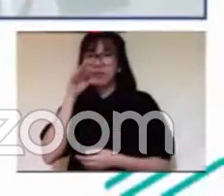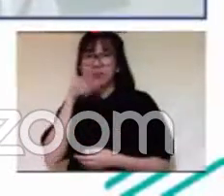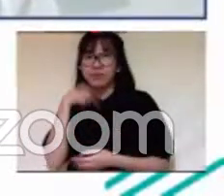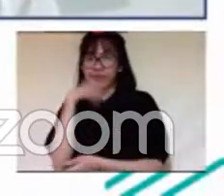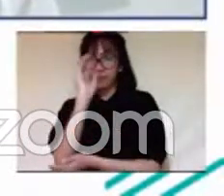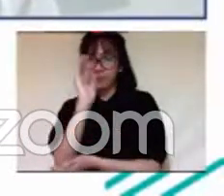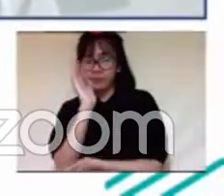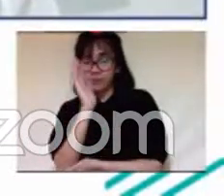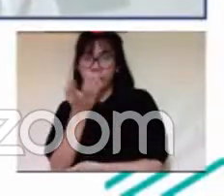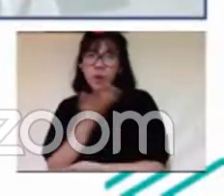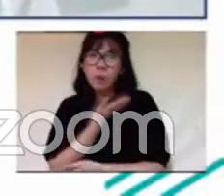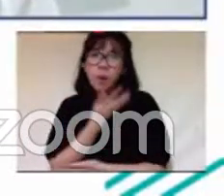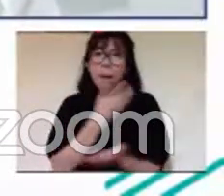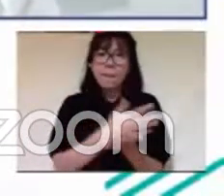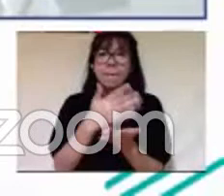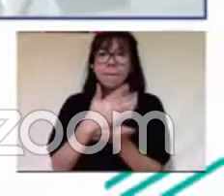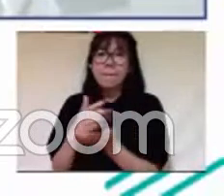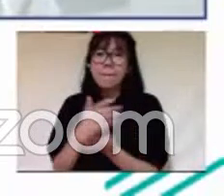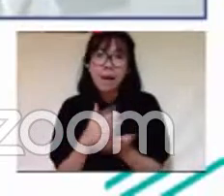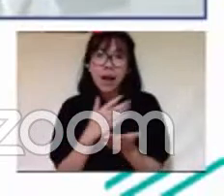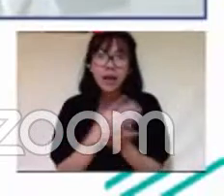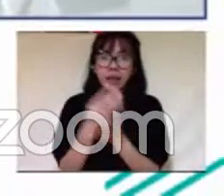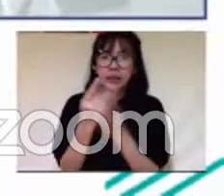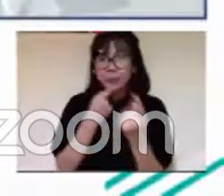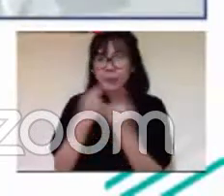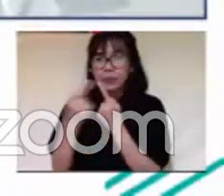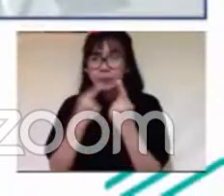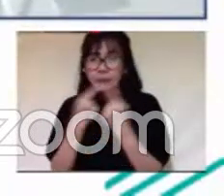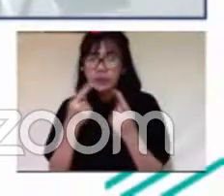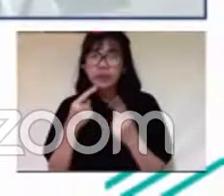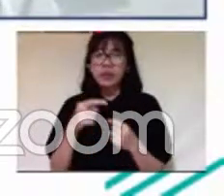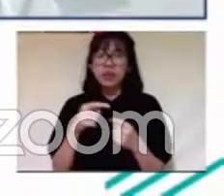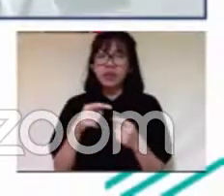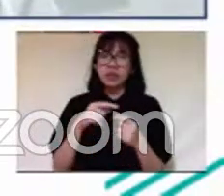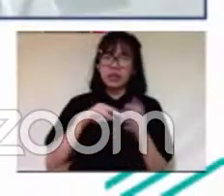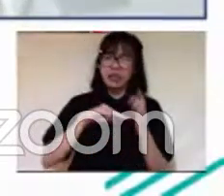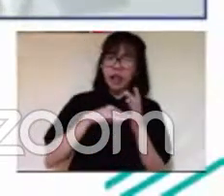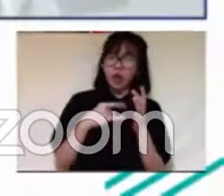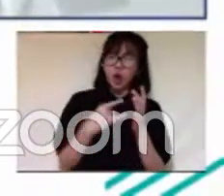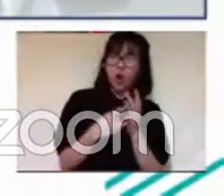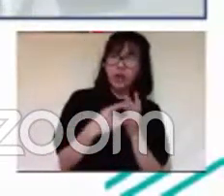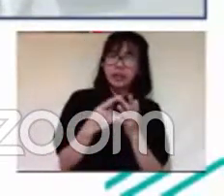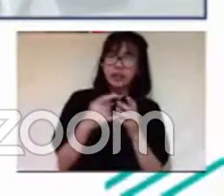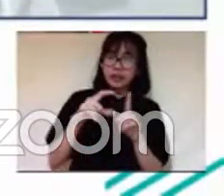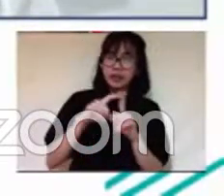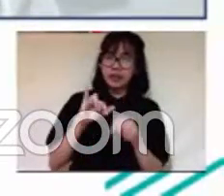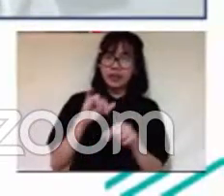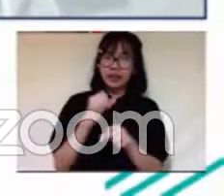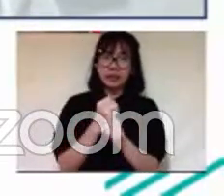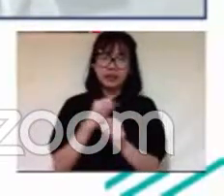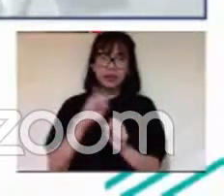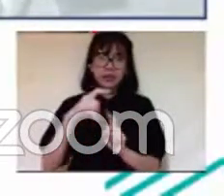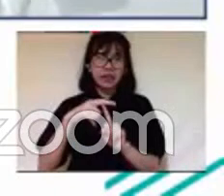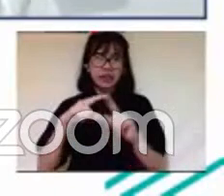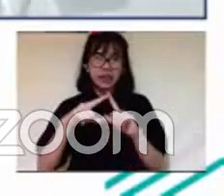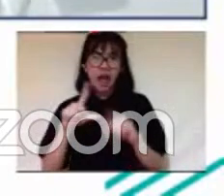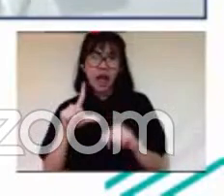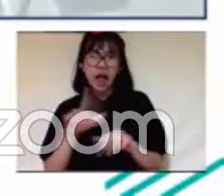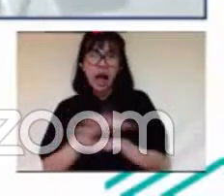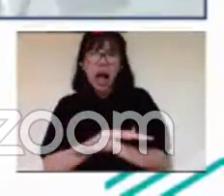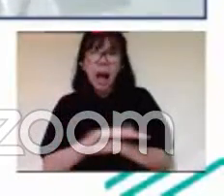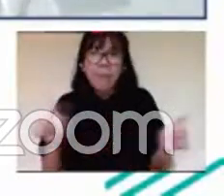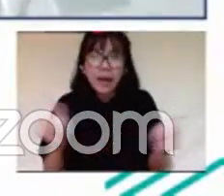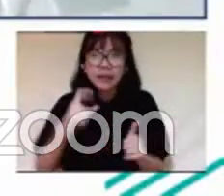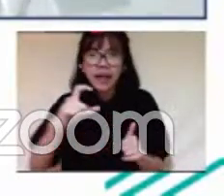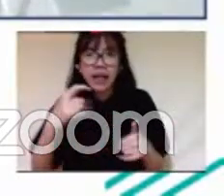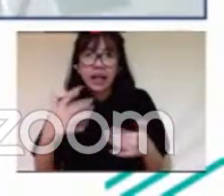berbagi tentang urgensi keamanan digital, peran dalam transformasi digital, serta strategi pemerintah